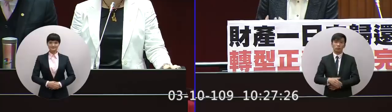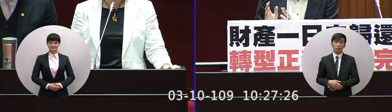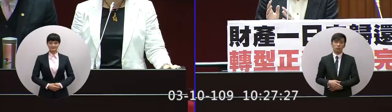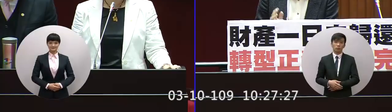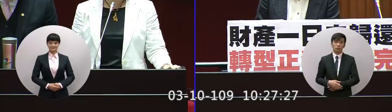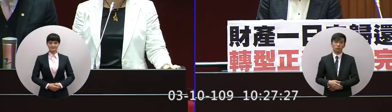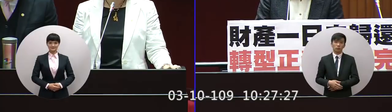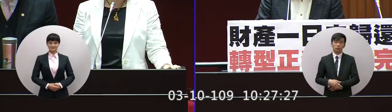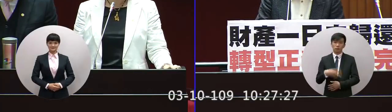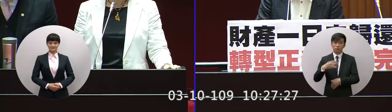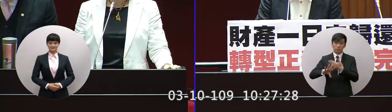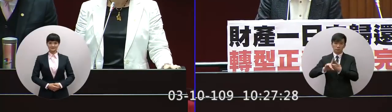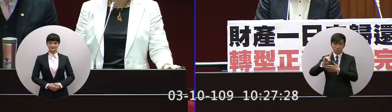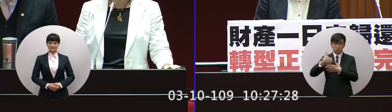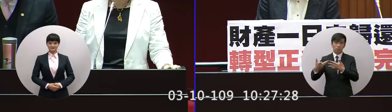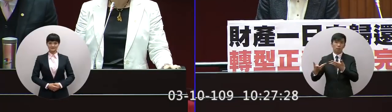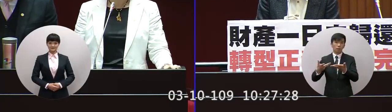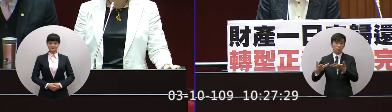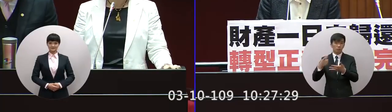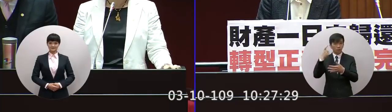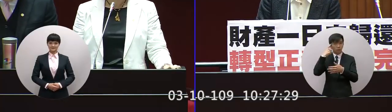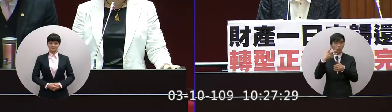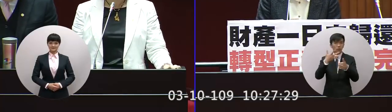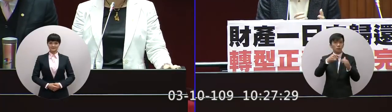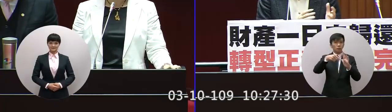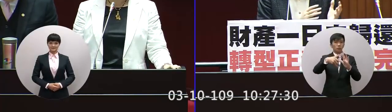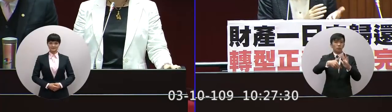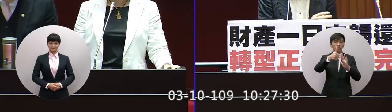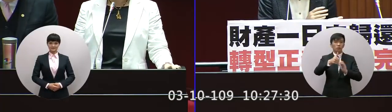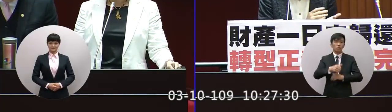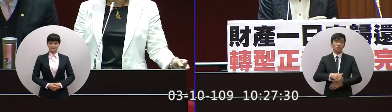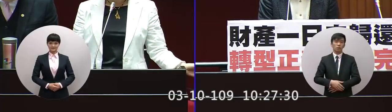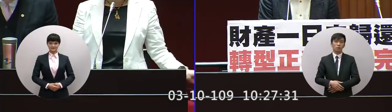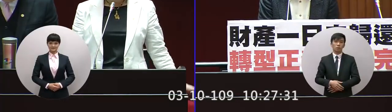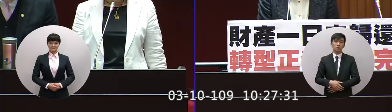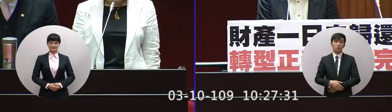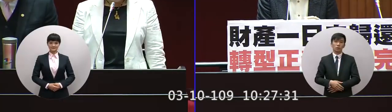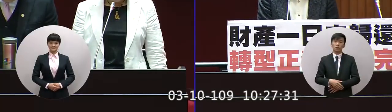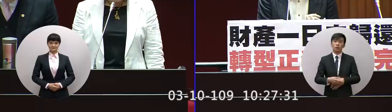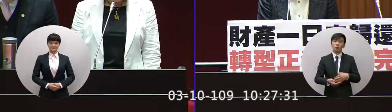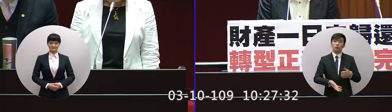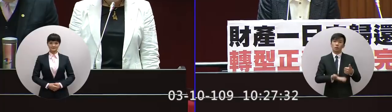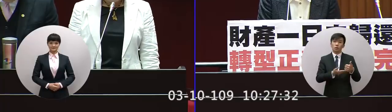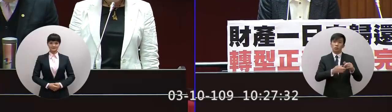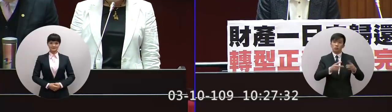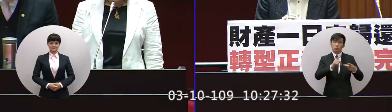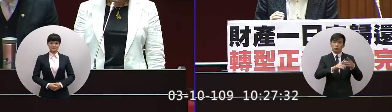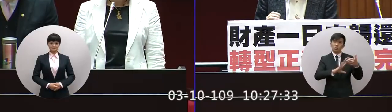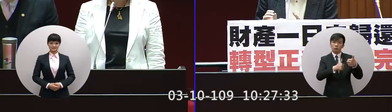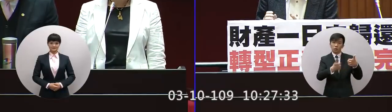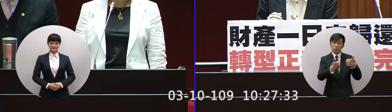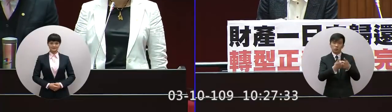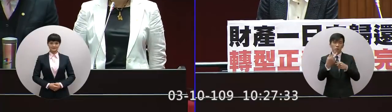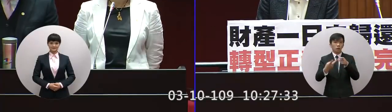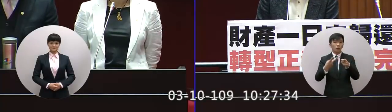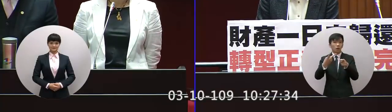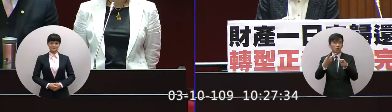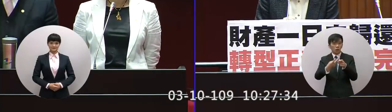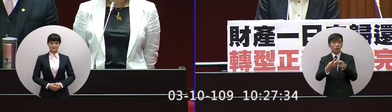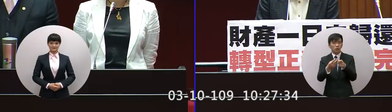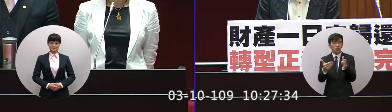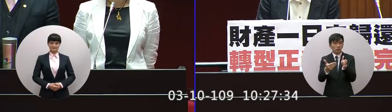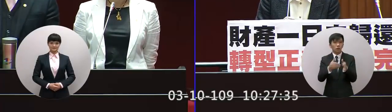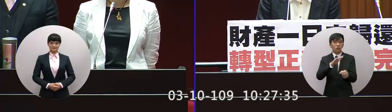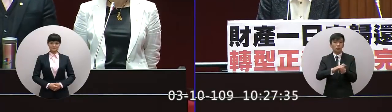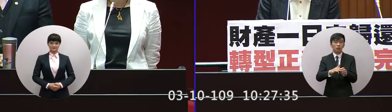另外有一件事情就是说要想要请问院长，因为促转会2年的期限就快到了，那之前其实院长也